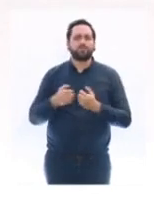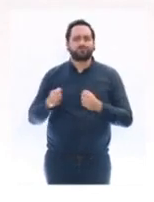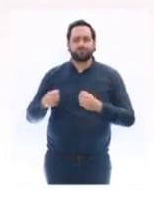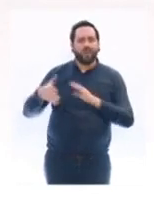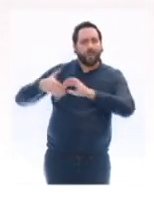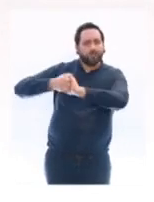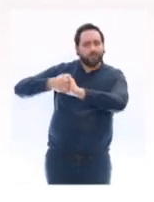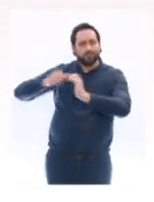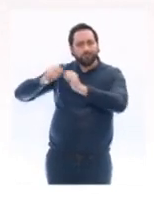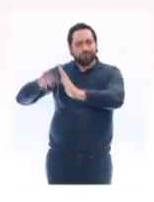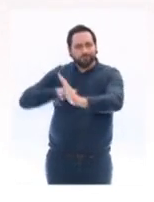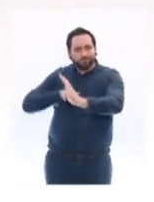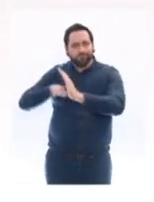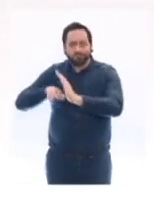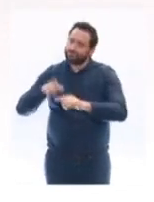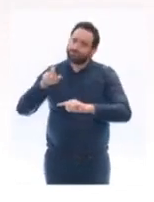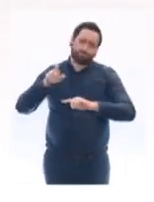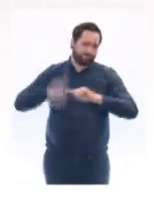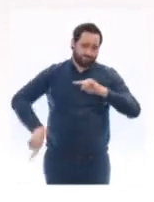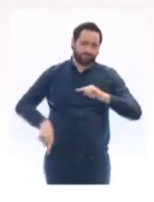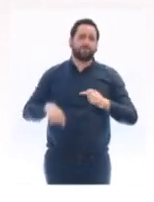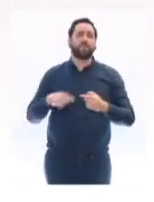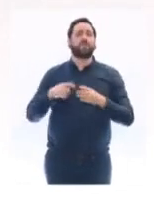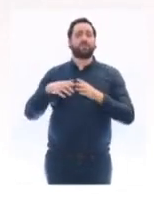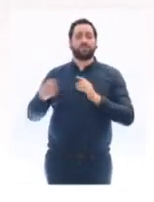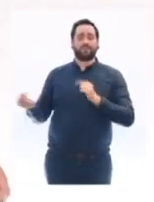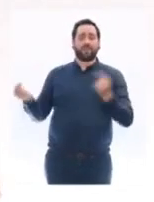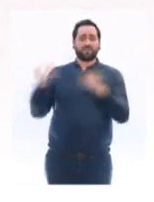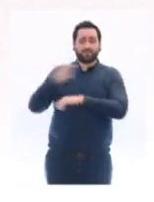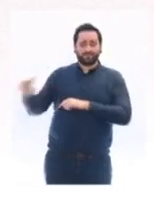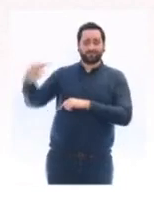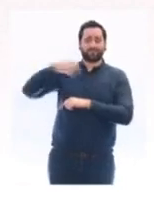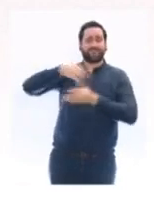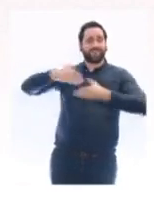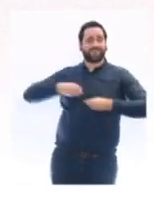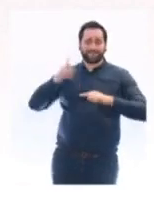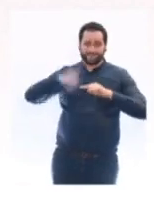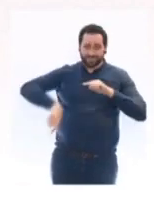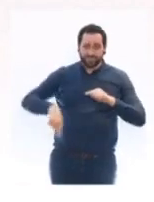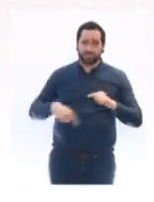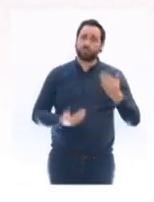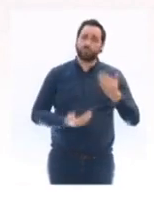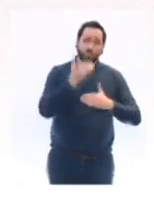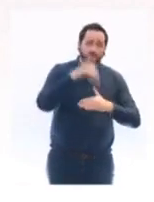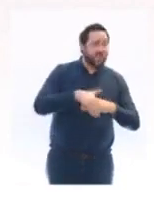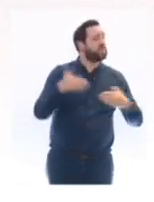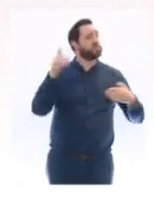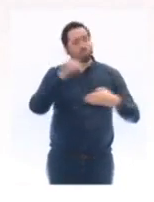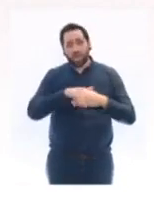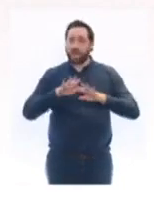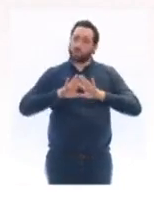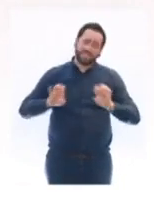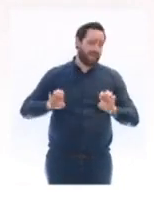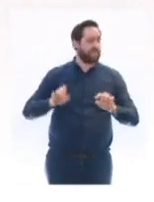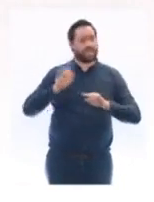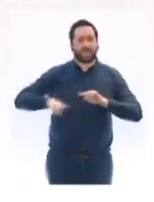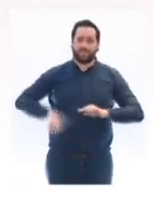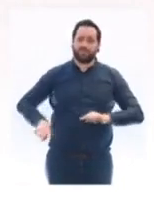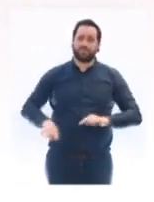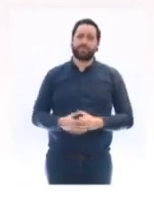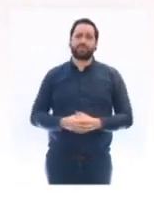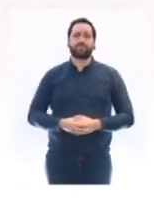de recevoir de la famille à la maison, dans la journée comme le soir, la semaine et le week-end. Il ne vous est a fortiori